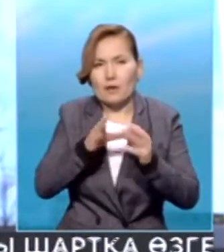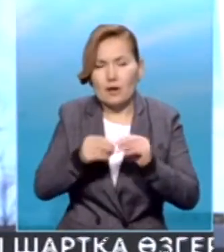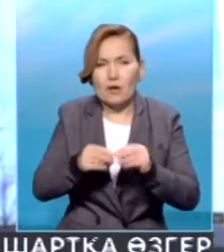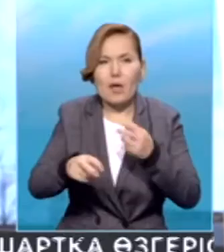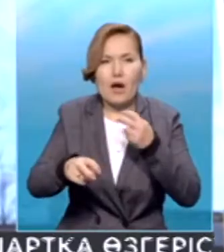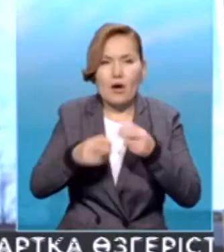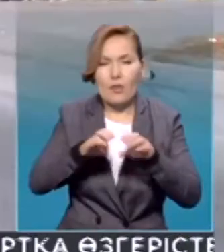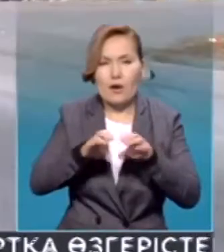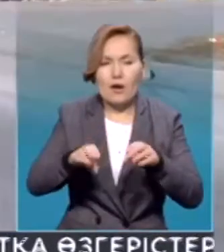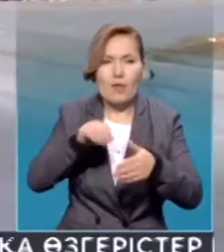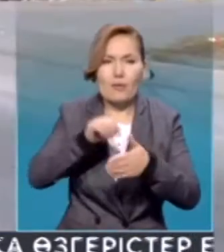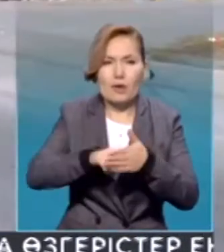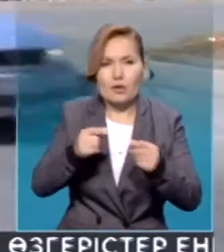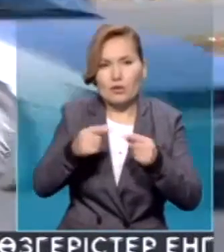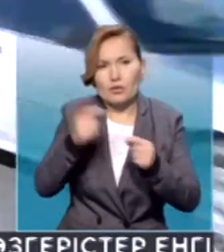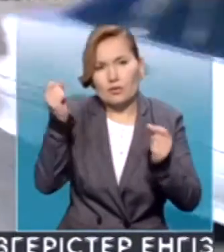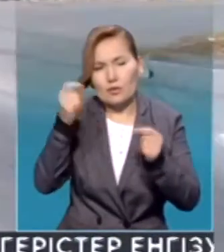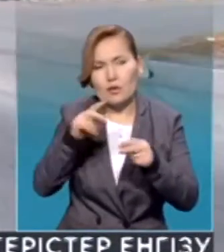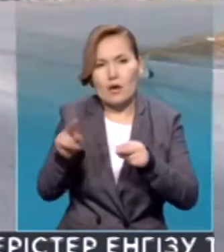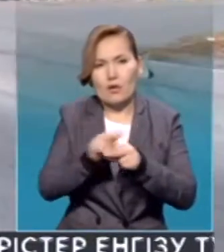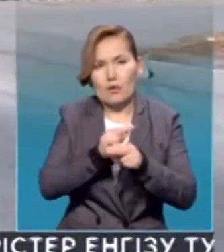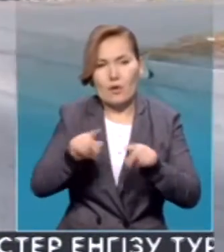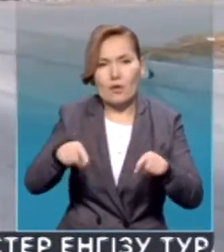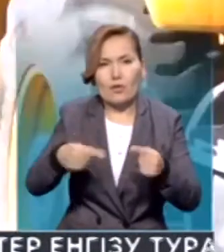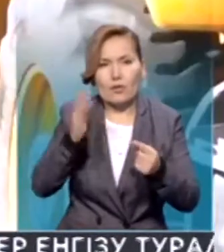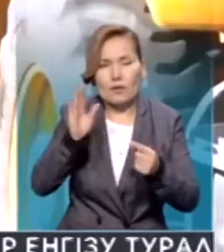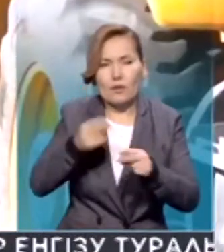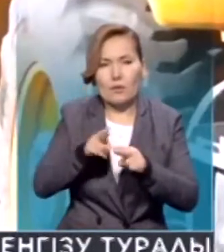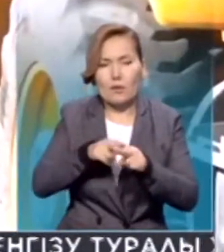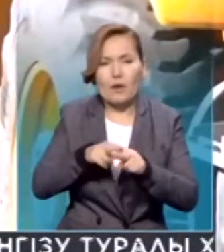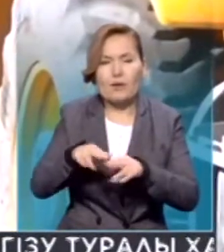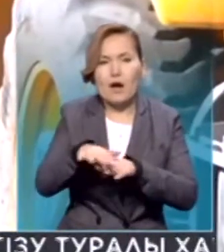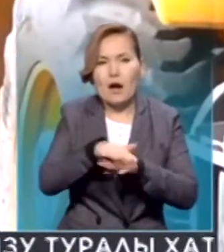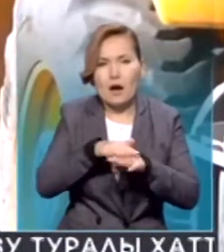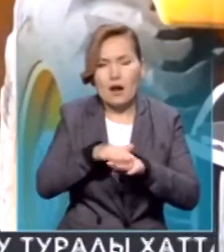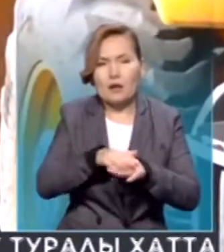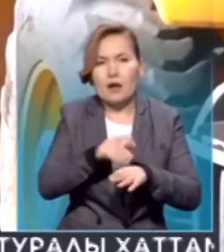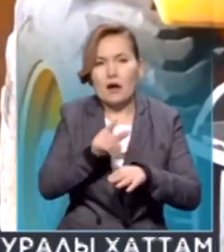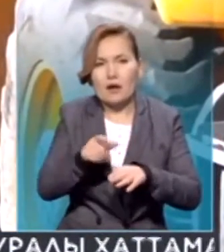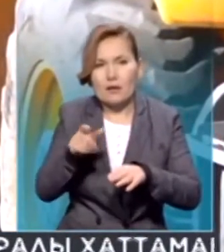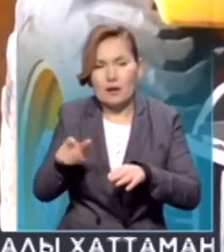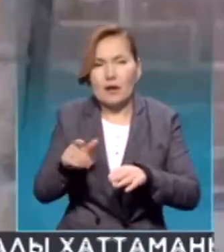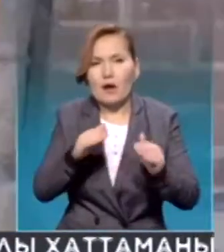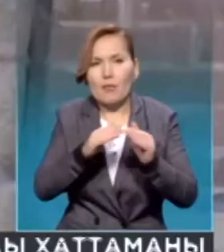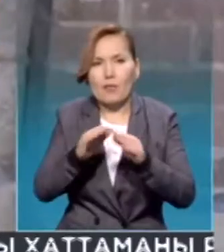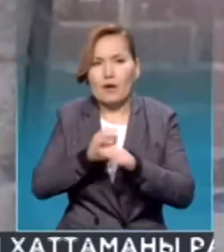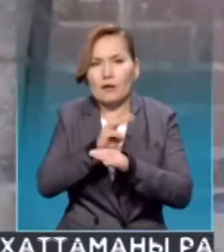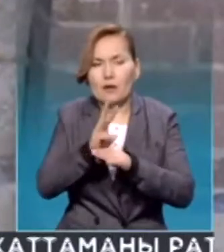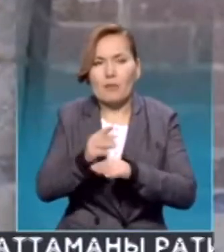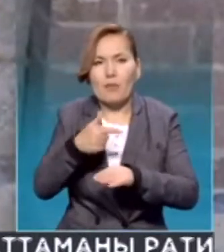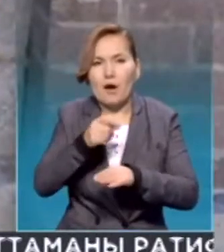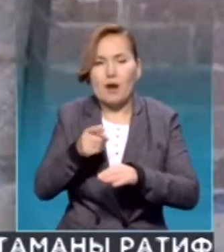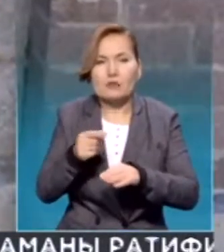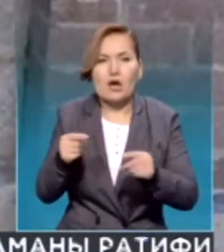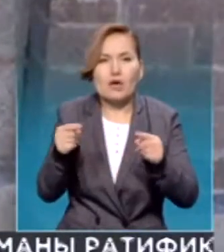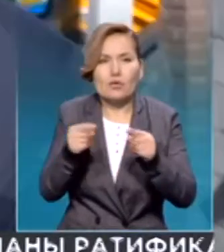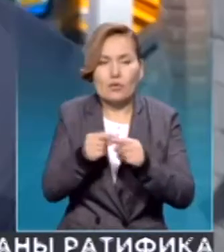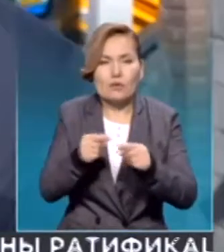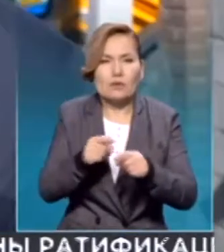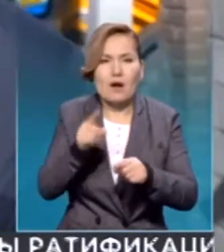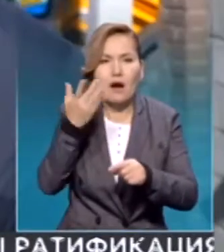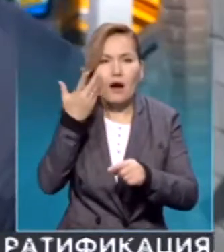себеп салдарын актылап, акоодо жоюуга кирскен. Бирок тургундардын кайтадан көгүлдүр отунга кашан кошулатынын дөп басуу айтуу кыйын дейт